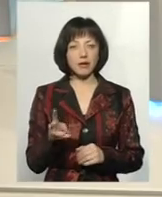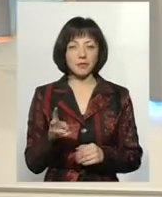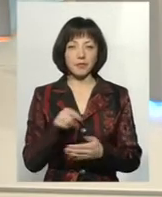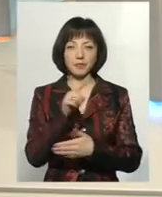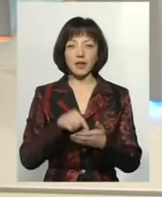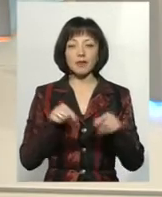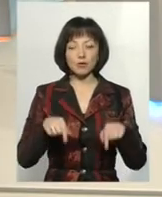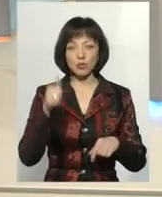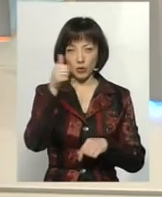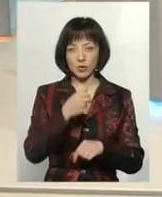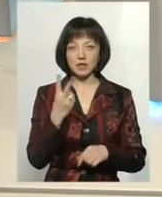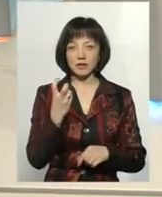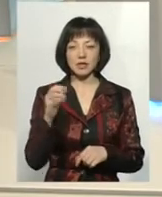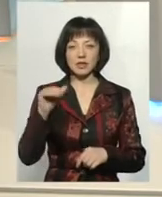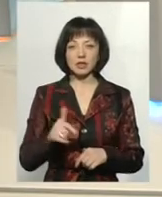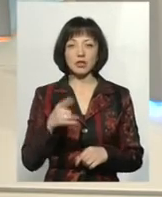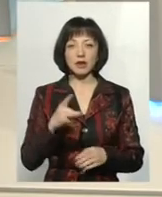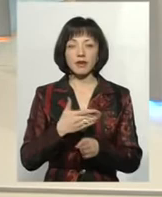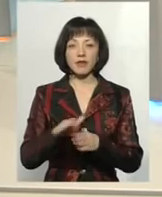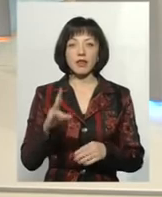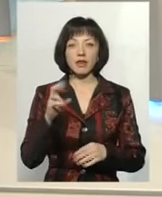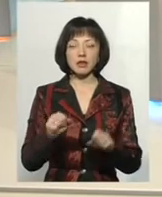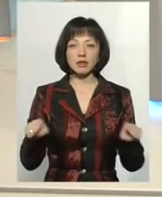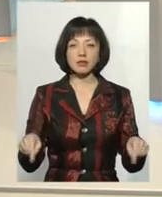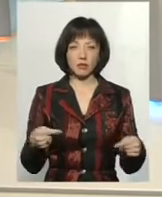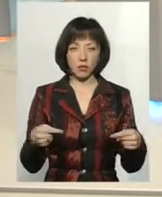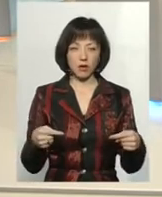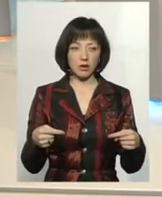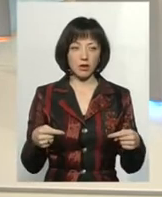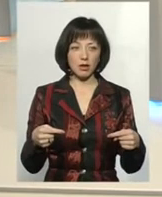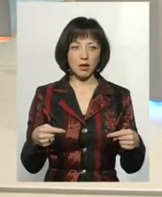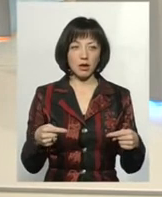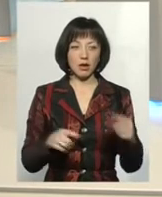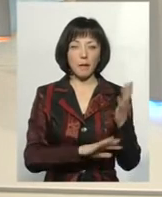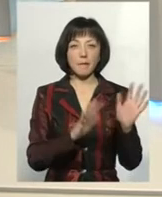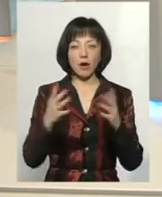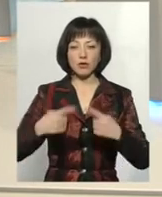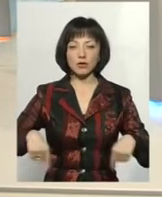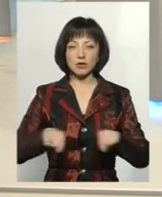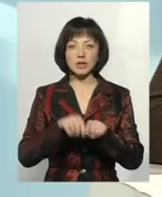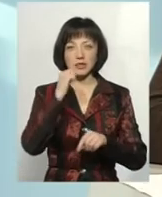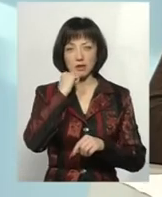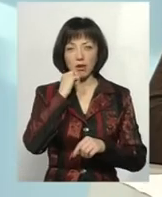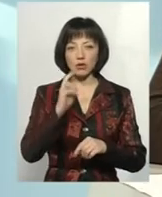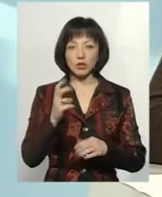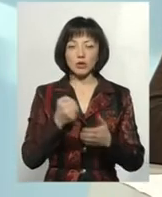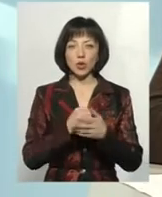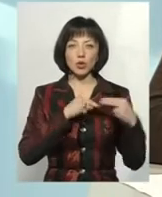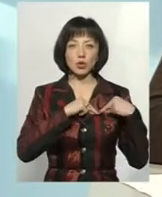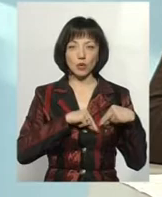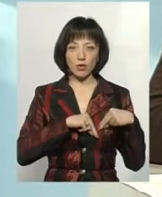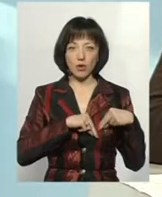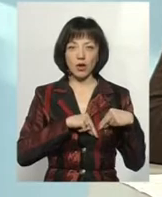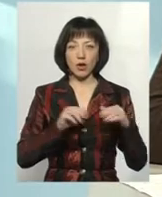цьому році 200 тисяч гривень виділено на створення паркової зони від вулиці Старокостянтинівська до Трудової.